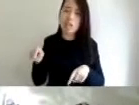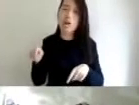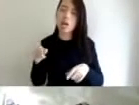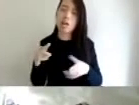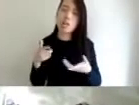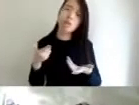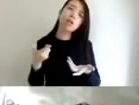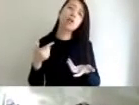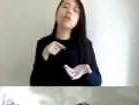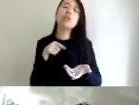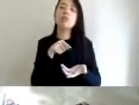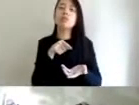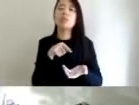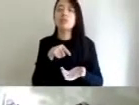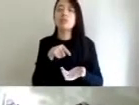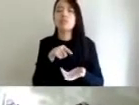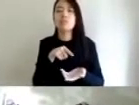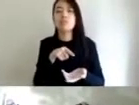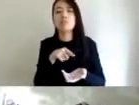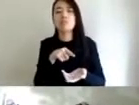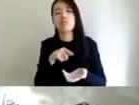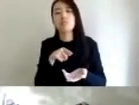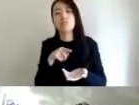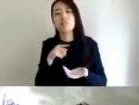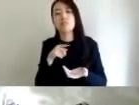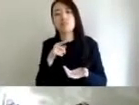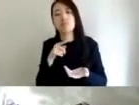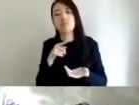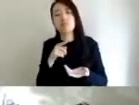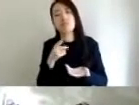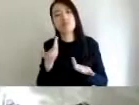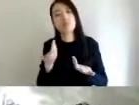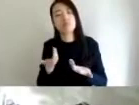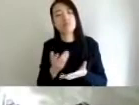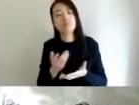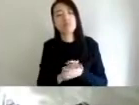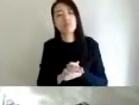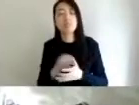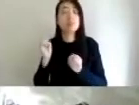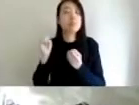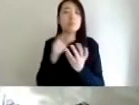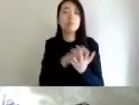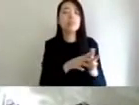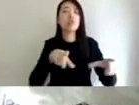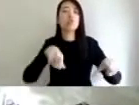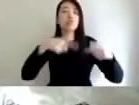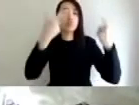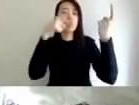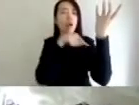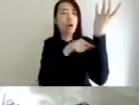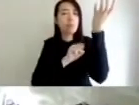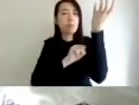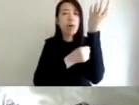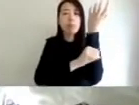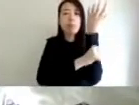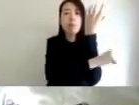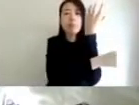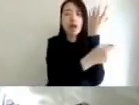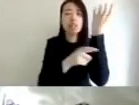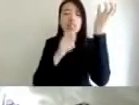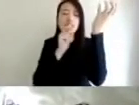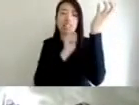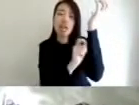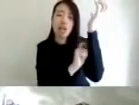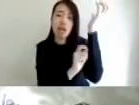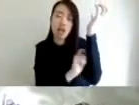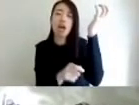好容易會喺棵樹上面造成一啲傷口啦。無論是你寫字上面會整